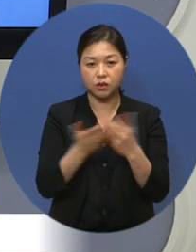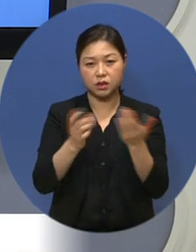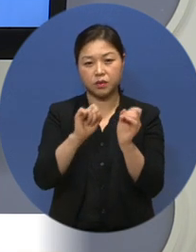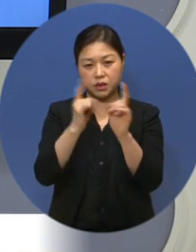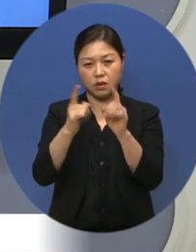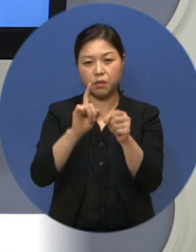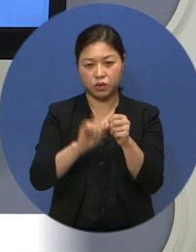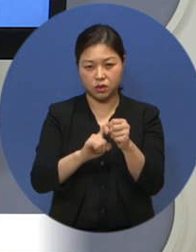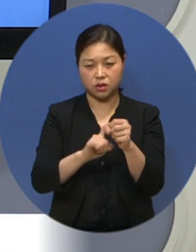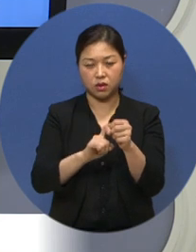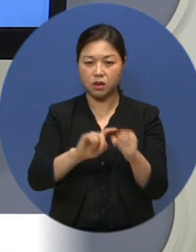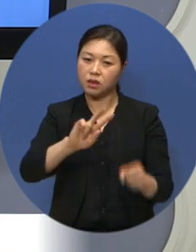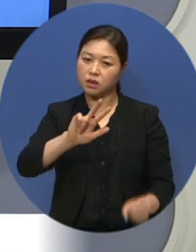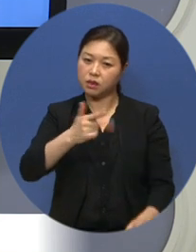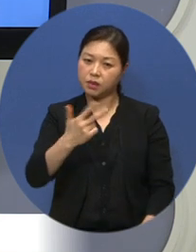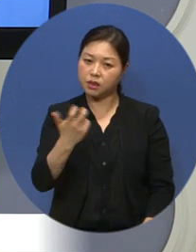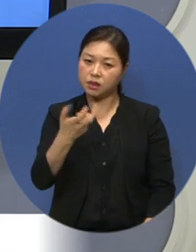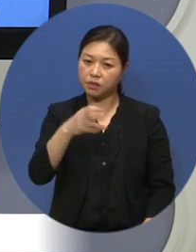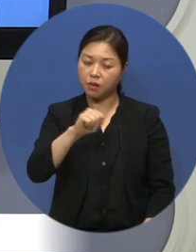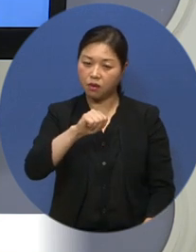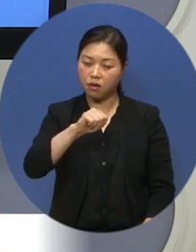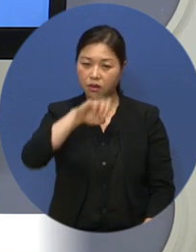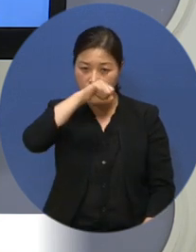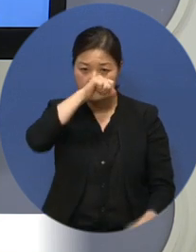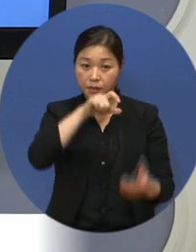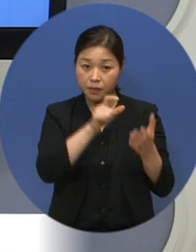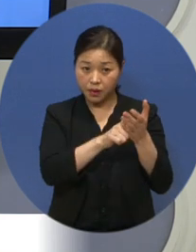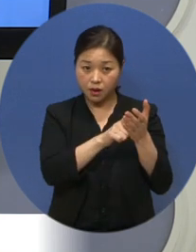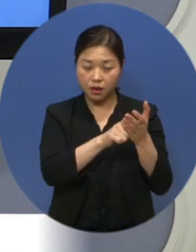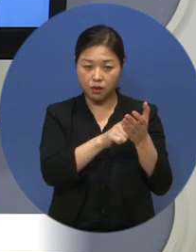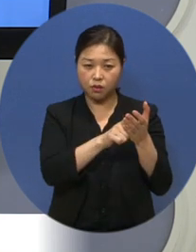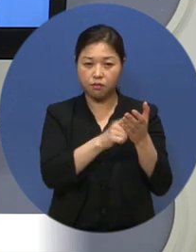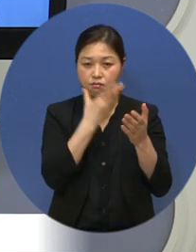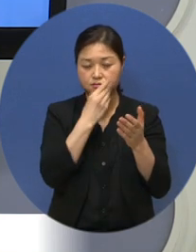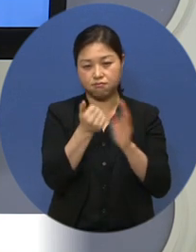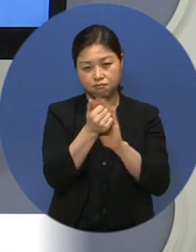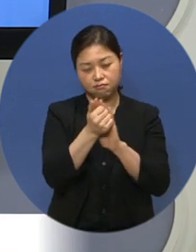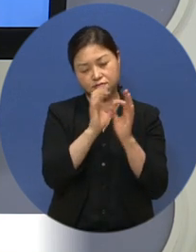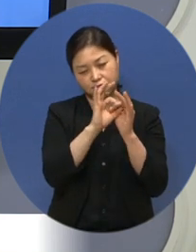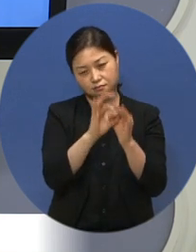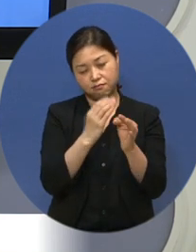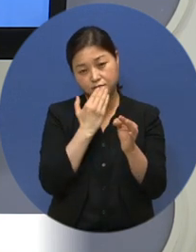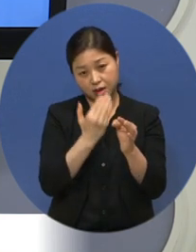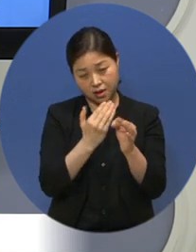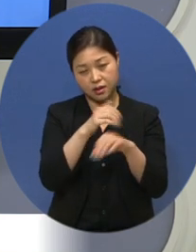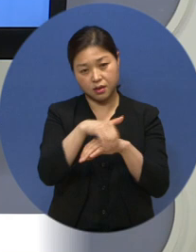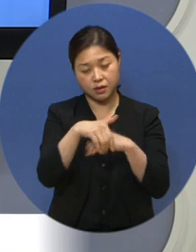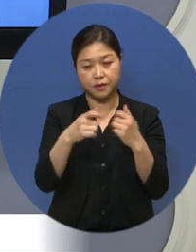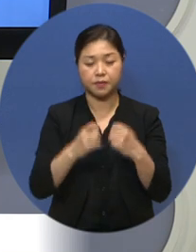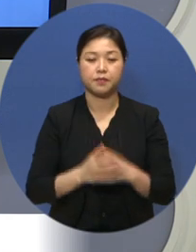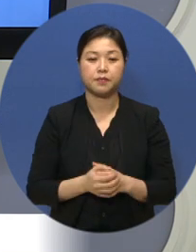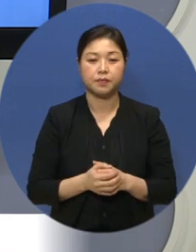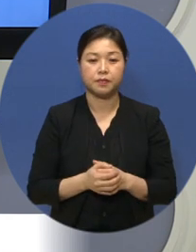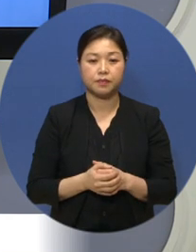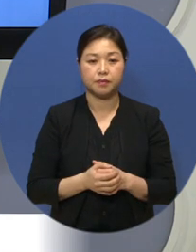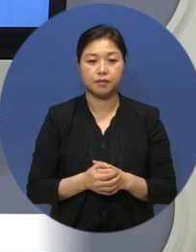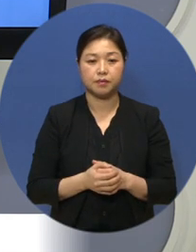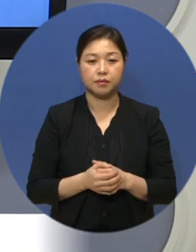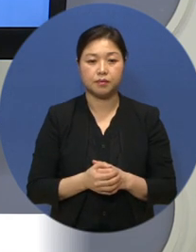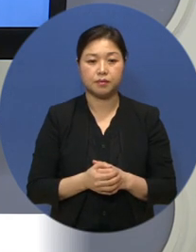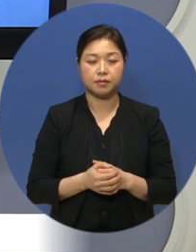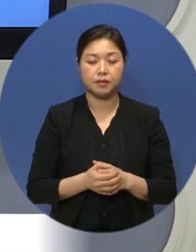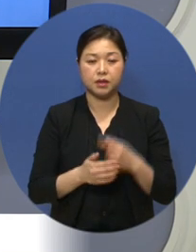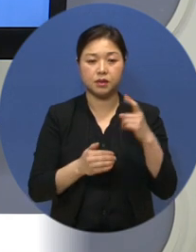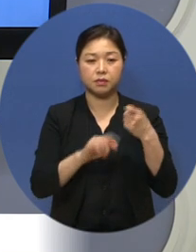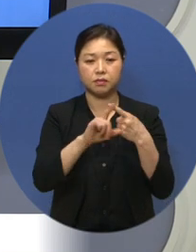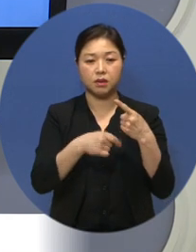약 700 70억원의 예산을 편성하고 지속적인 복지 서비스를 제공할 방침 인데요 지난 일 서울